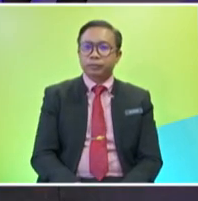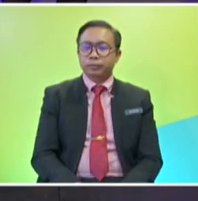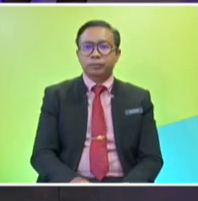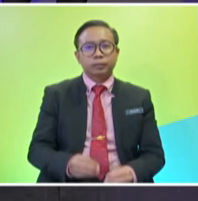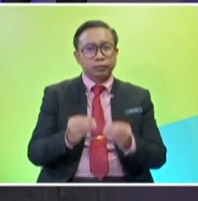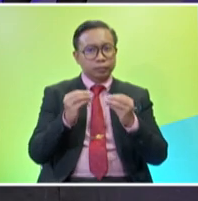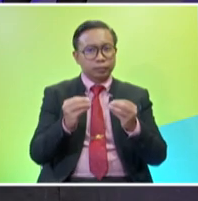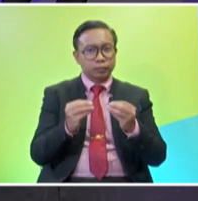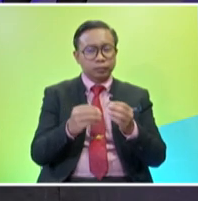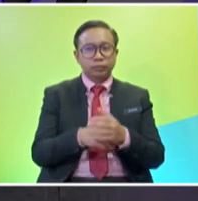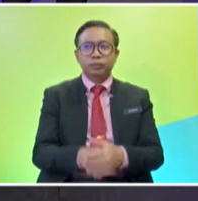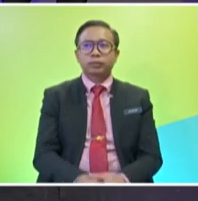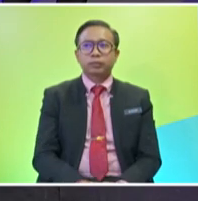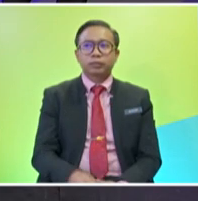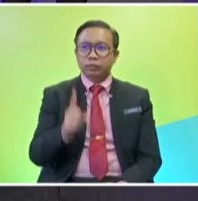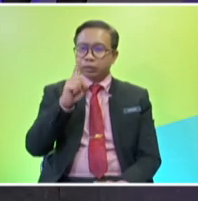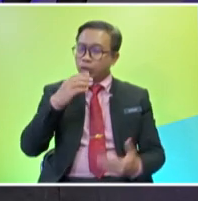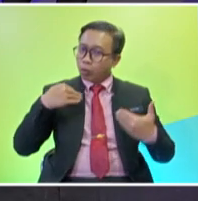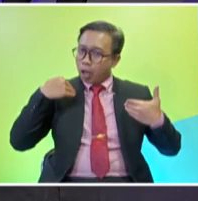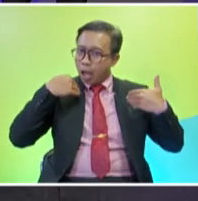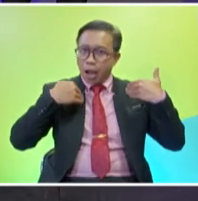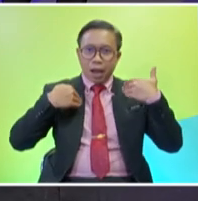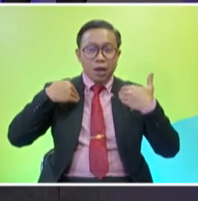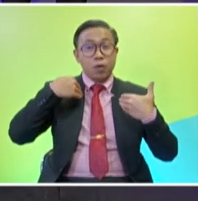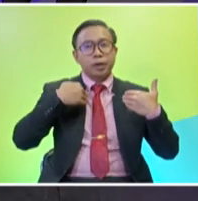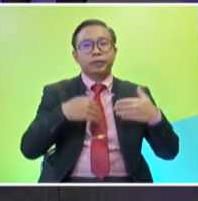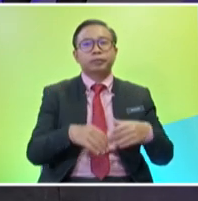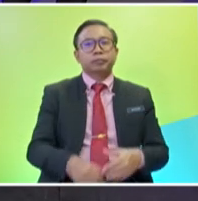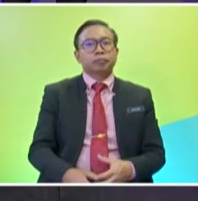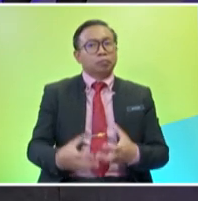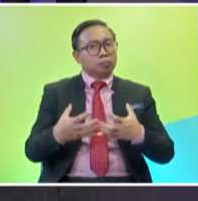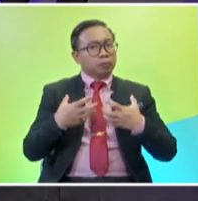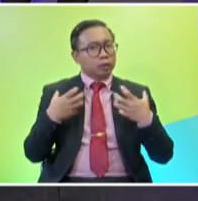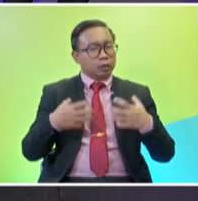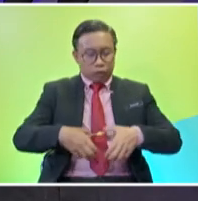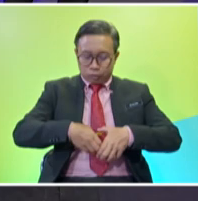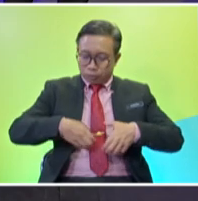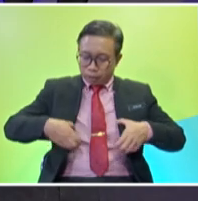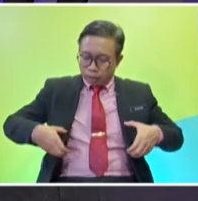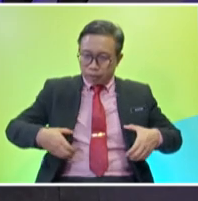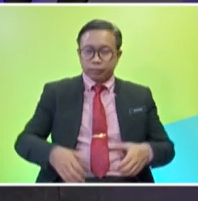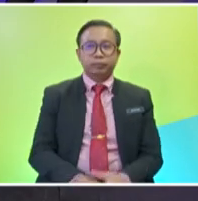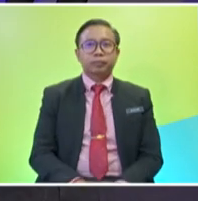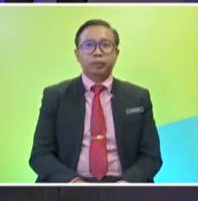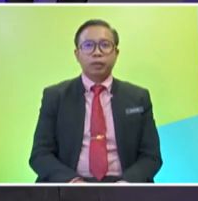bagi saya kelihatan satu hewan yang ganas dan juga berani kenapa